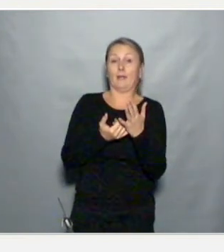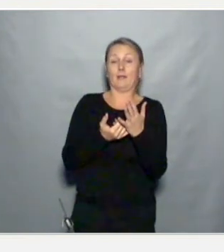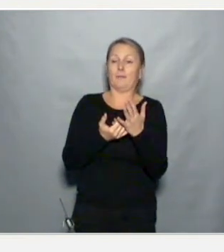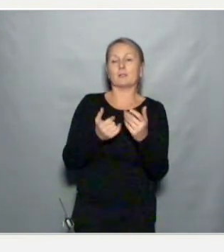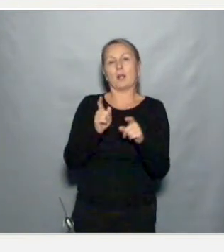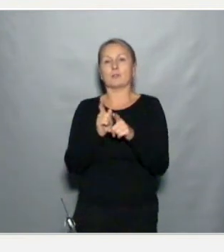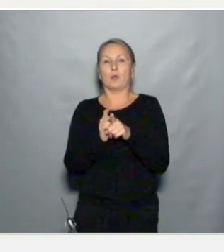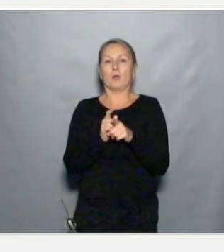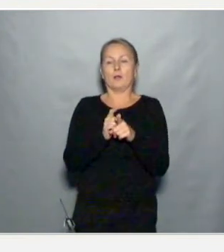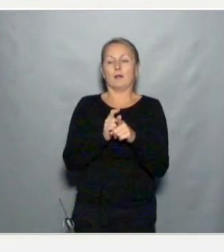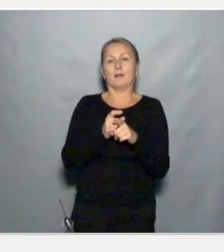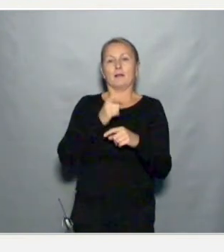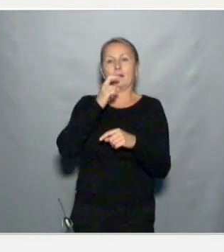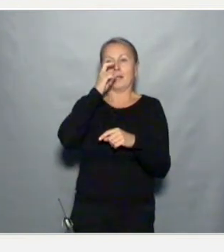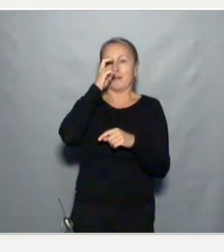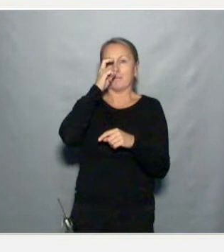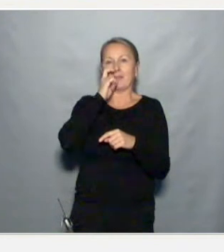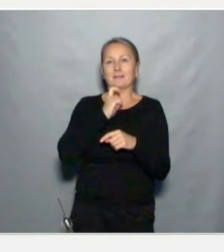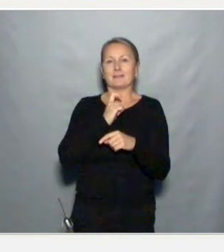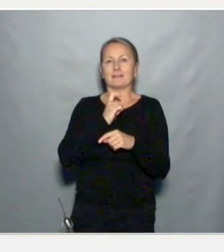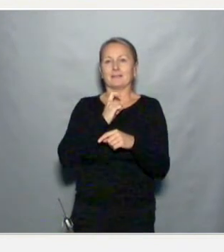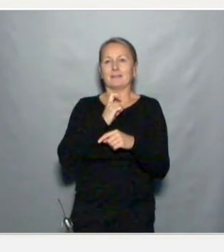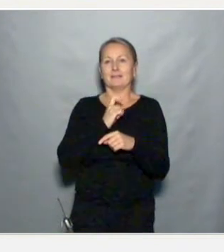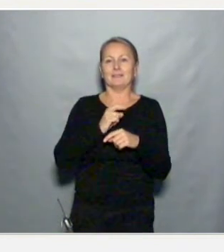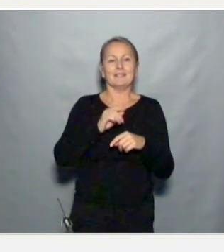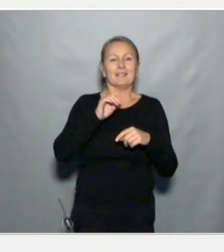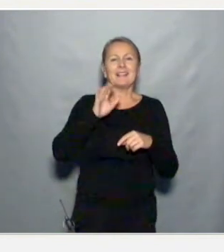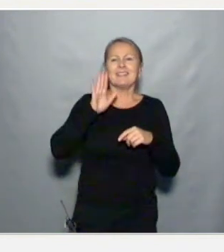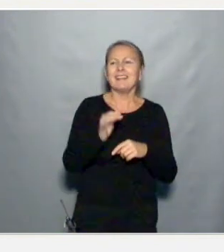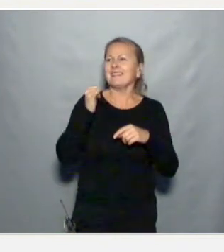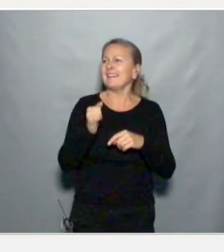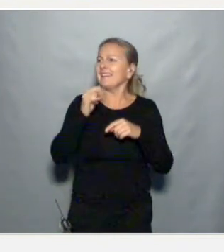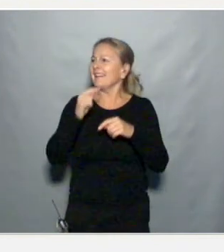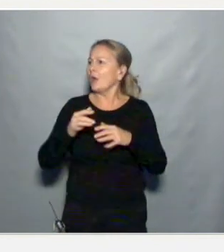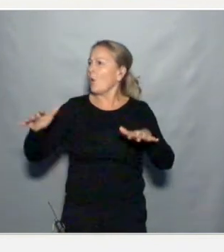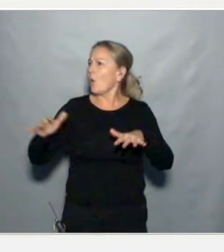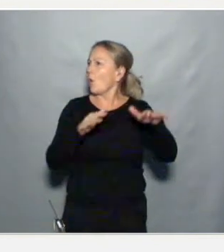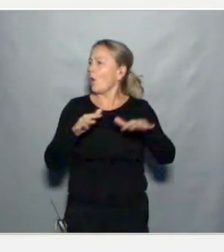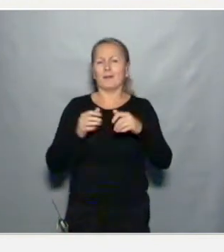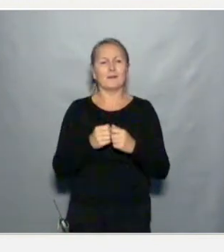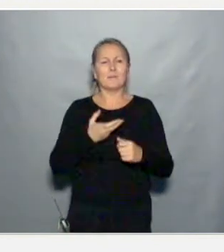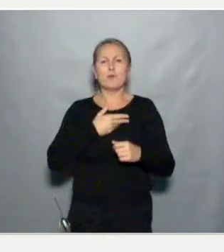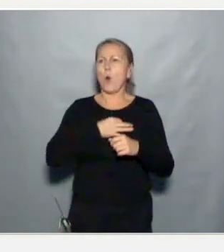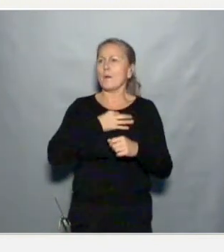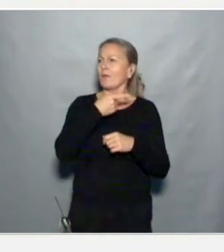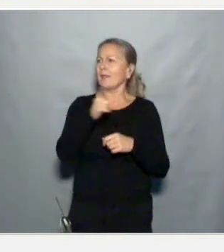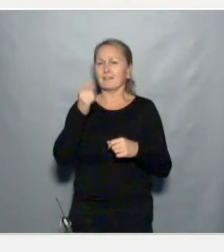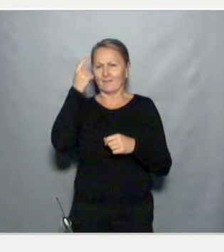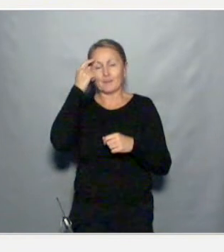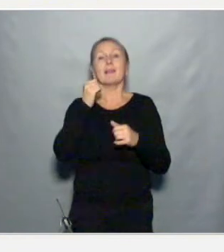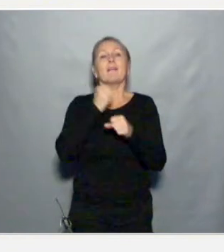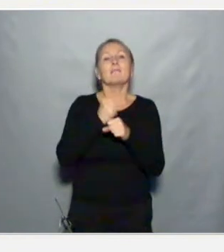jag förväntar mig det senaste, ett rungande dit i tid, men det kanske är för mycket att hoppas på, men det är det den handlar